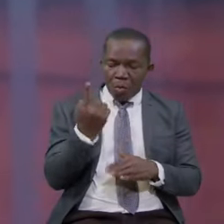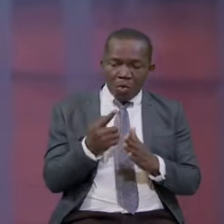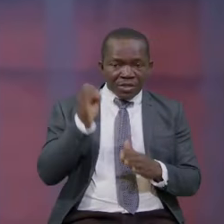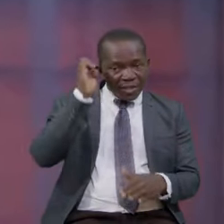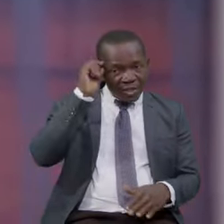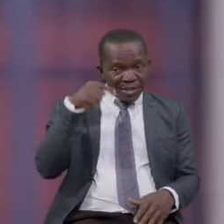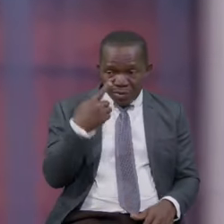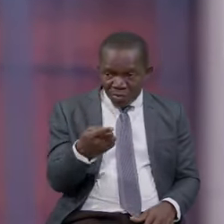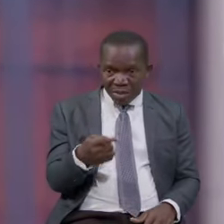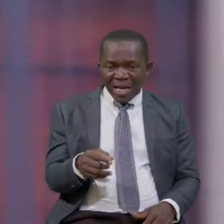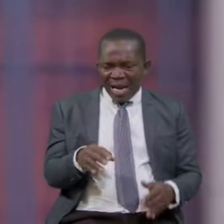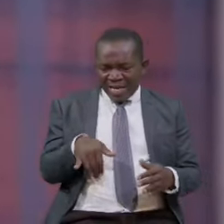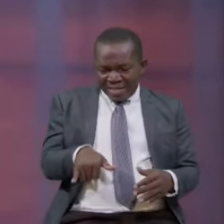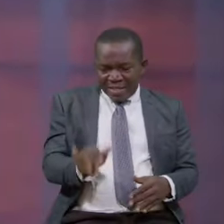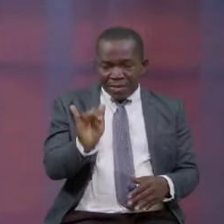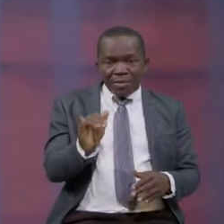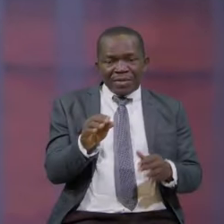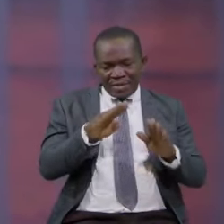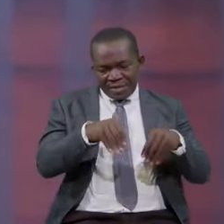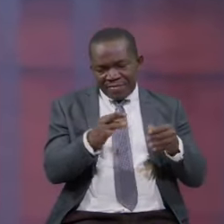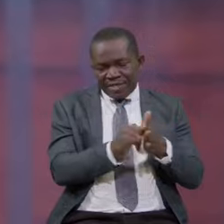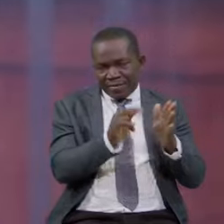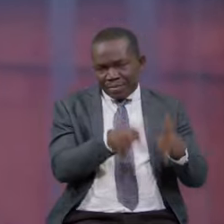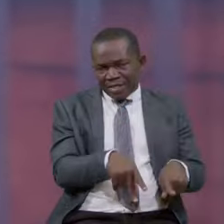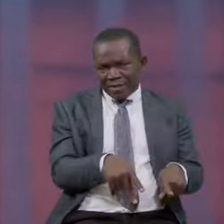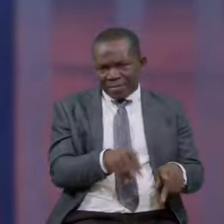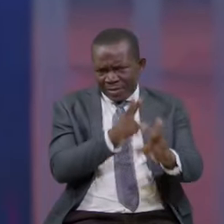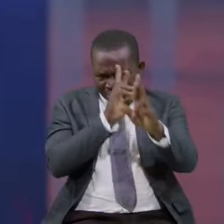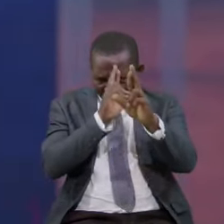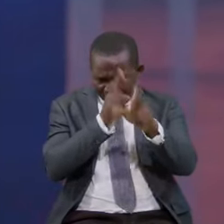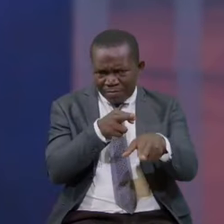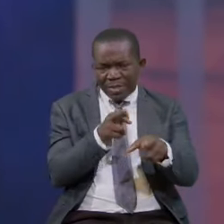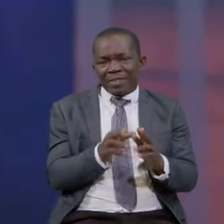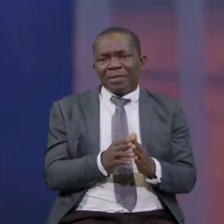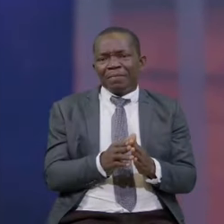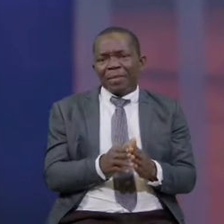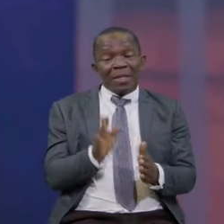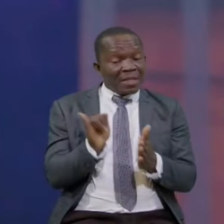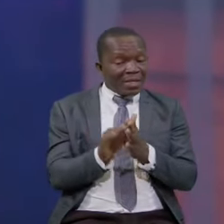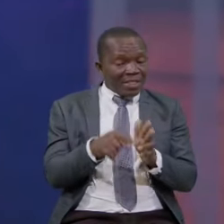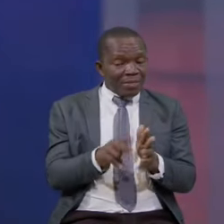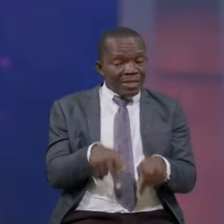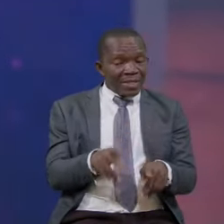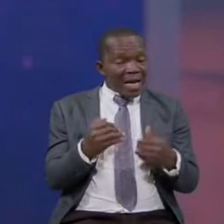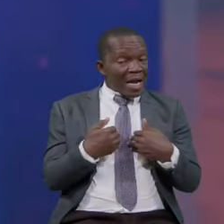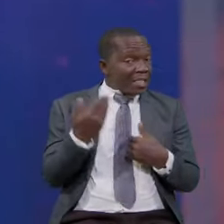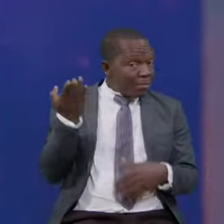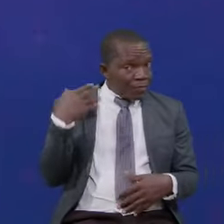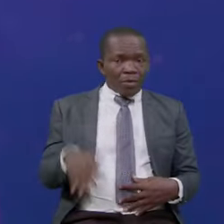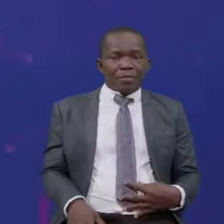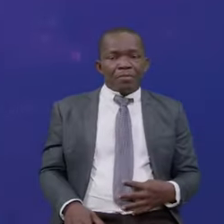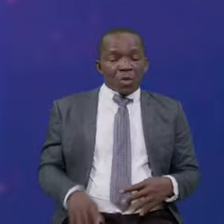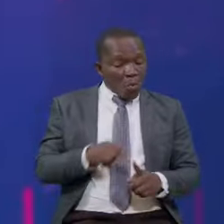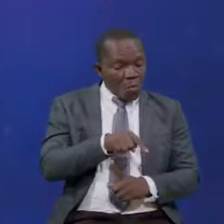de ancienne fidélité quand il était debout quand il croyait en Christ quand il il suivait